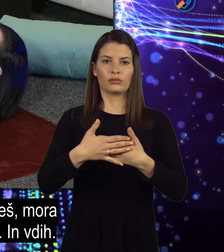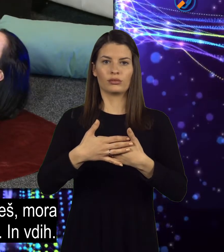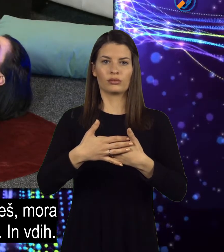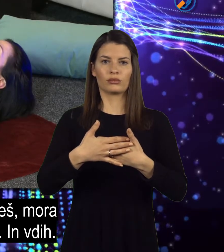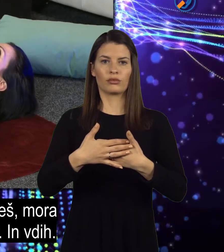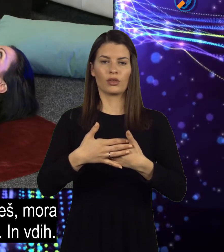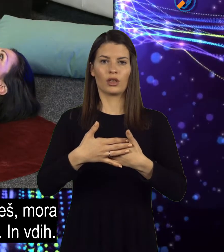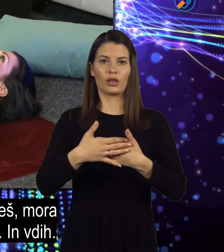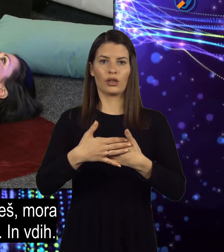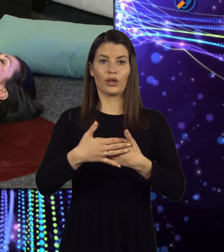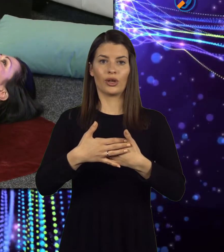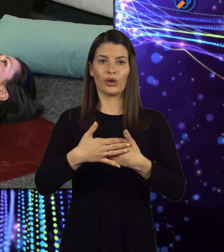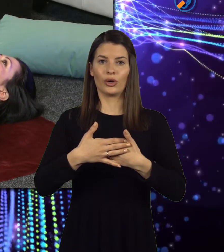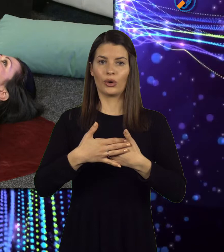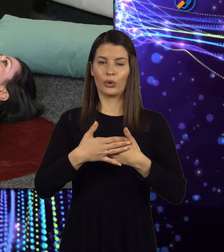In vdih.